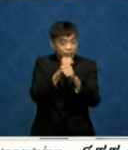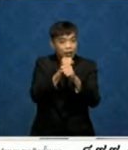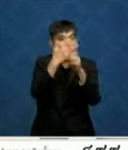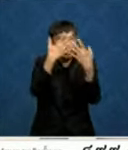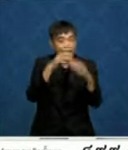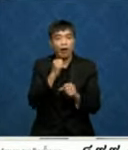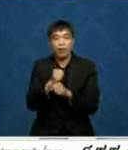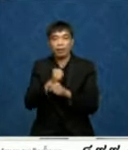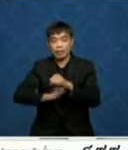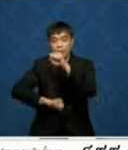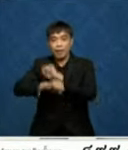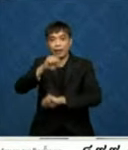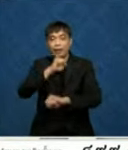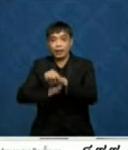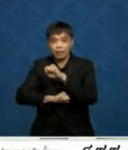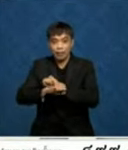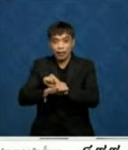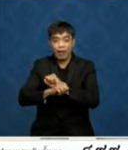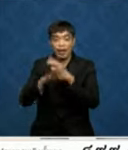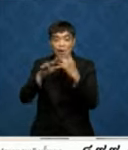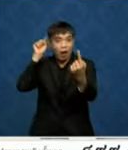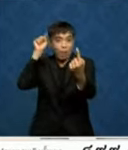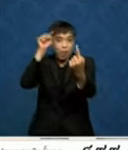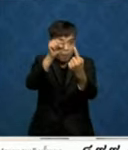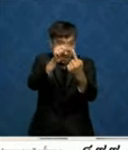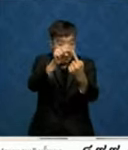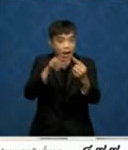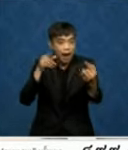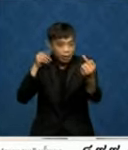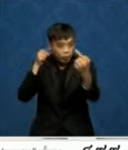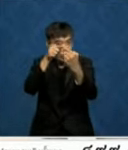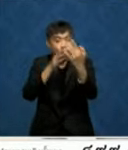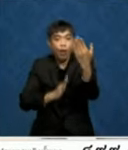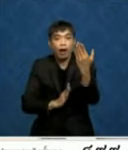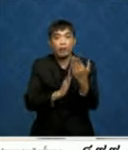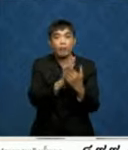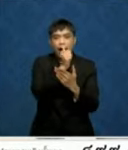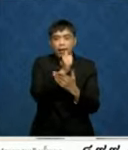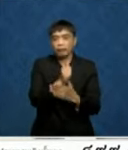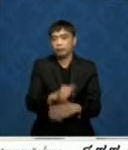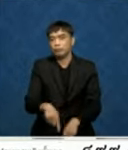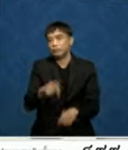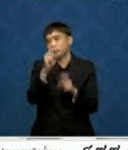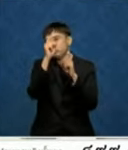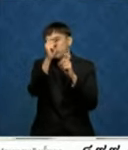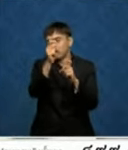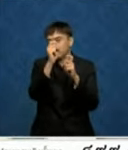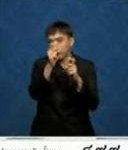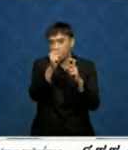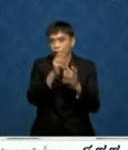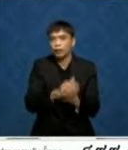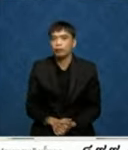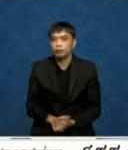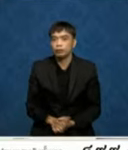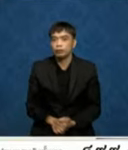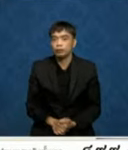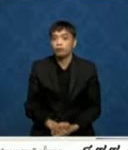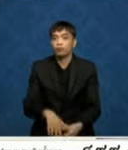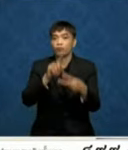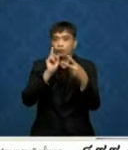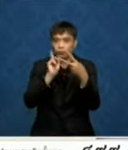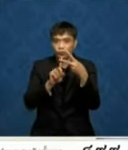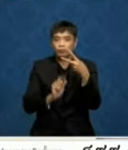วิธีการที่จะนำไปสู่เป้าหมายนั้นอันนี้เป็นเรื่องที่อันตรายมากประเด็นที่ส